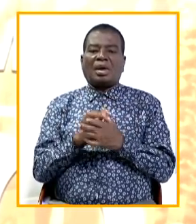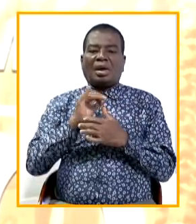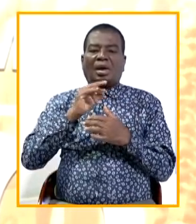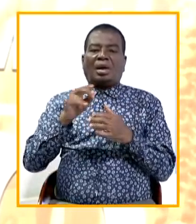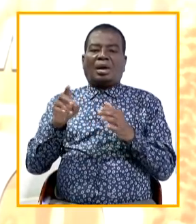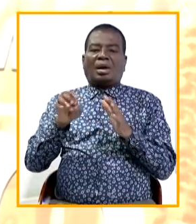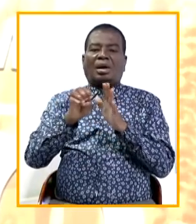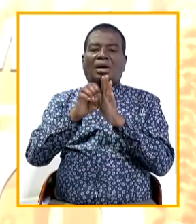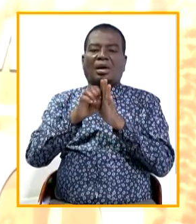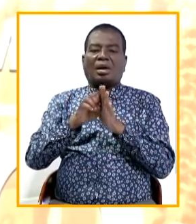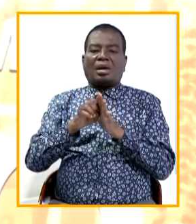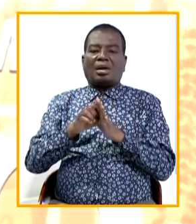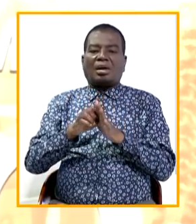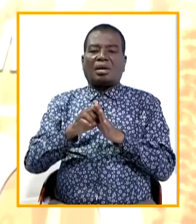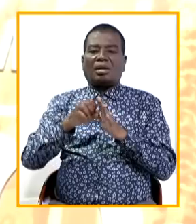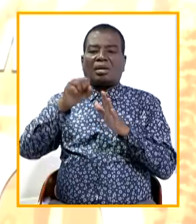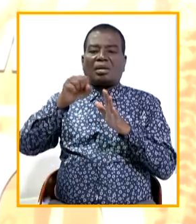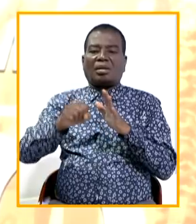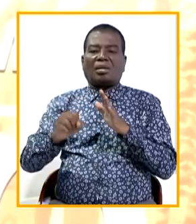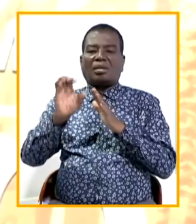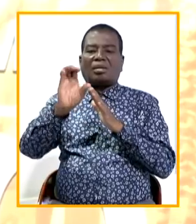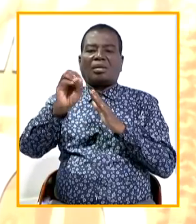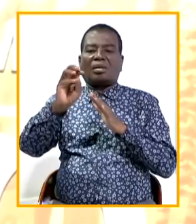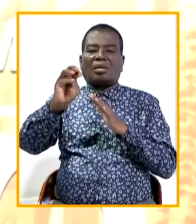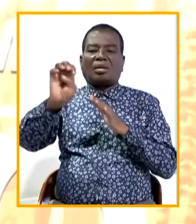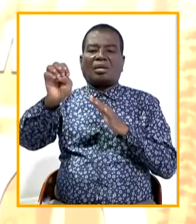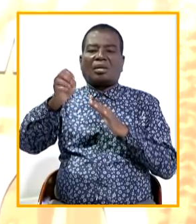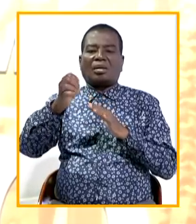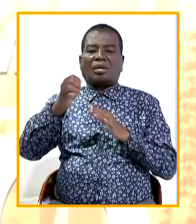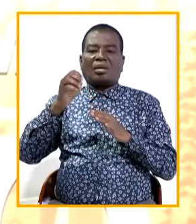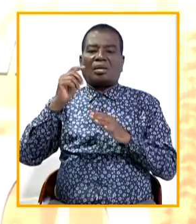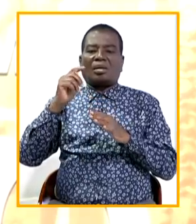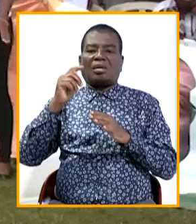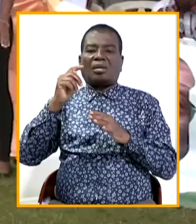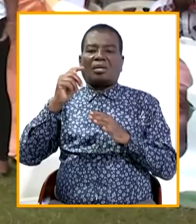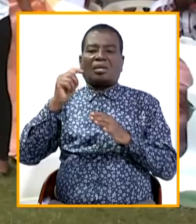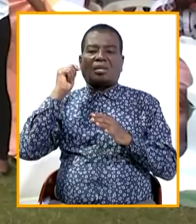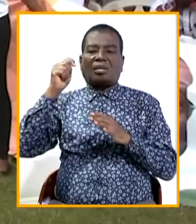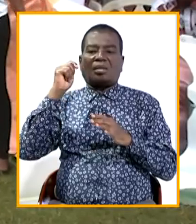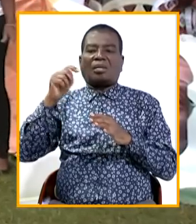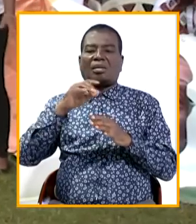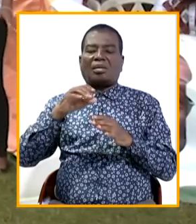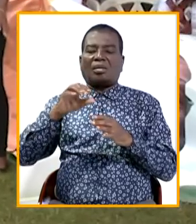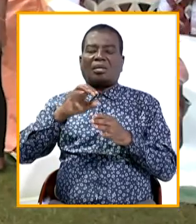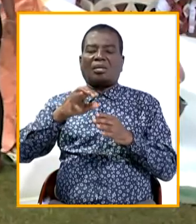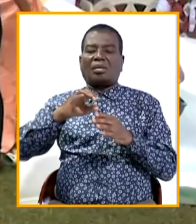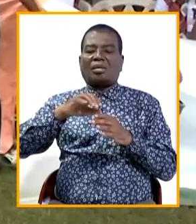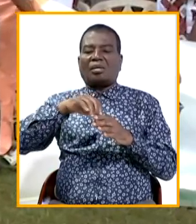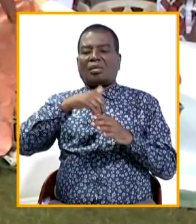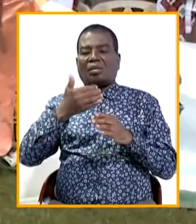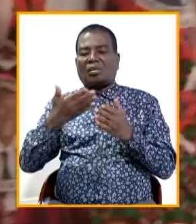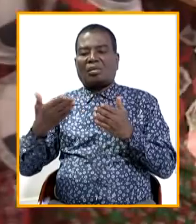L'exemple du Sud Komoué est un témoignage pour l'OTAN. Autre tableau majeur de